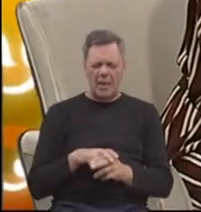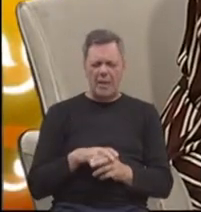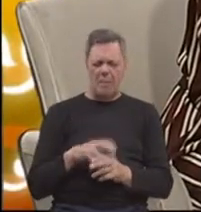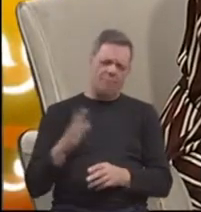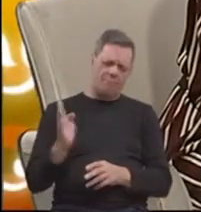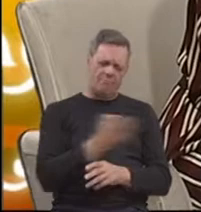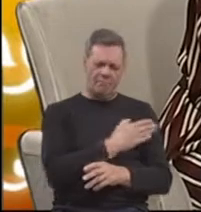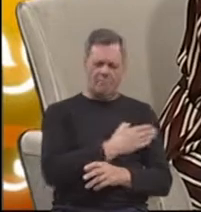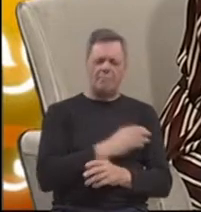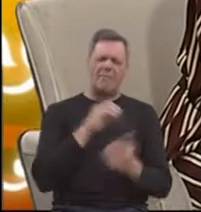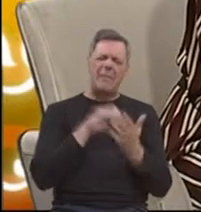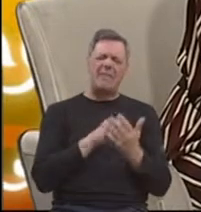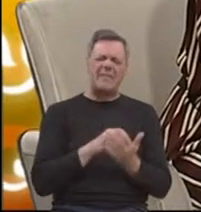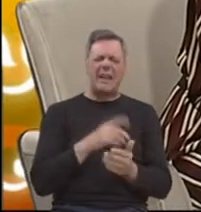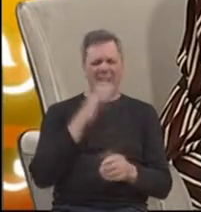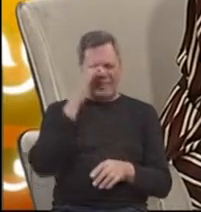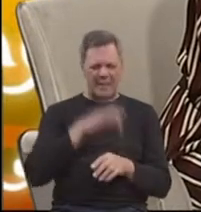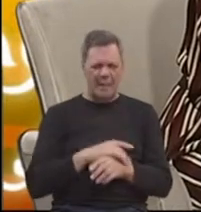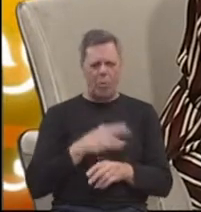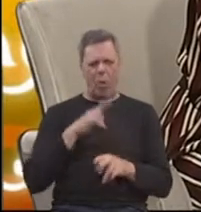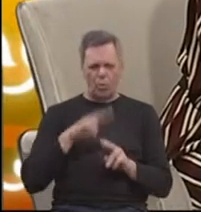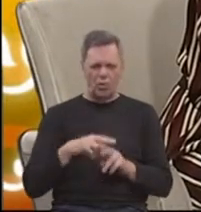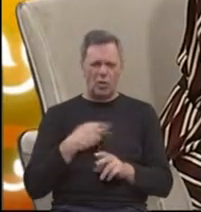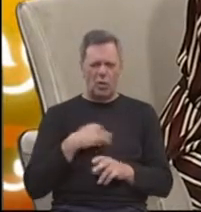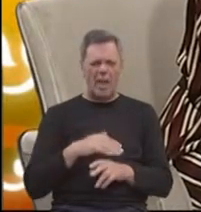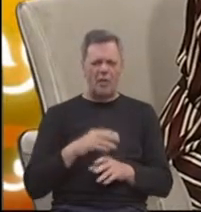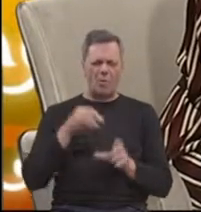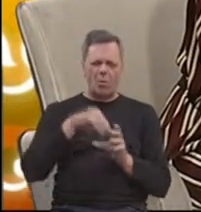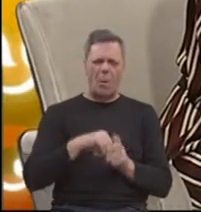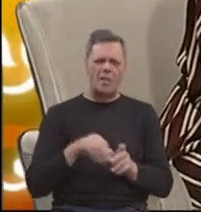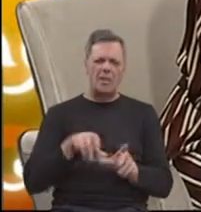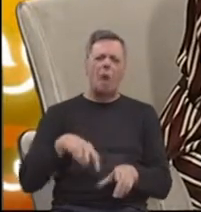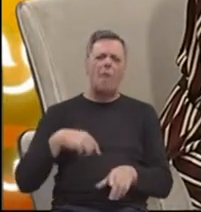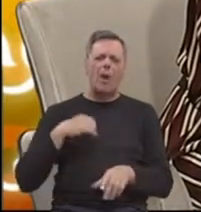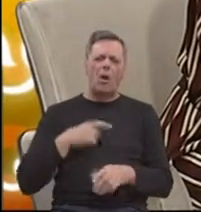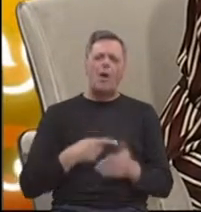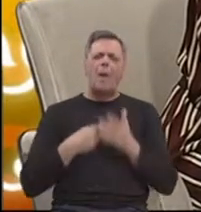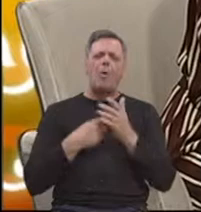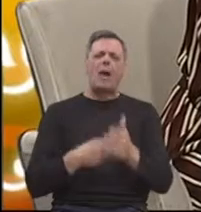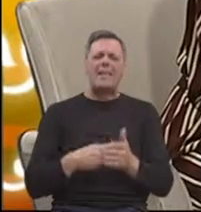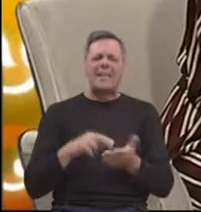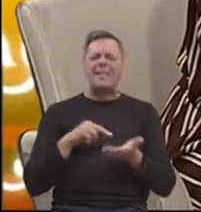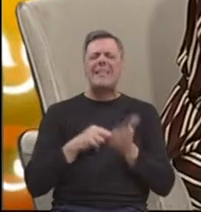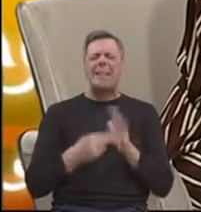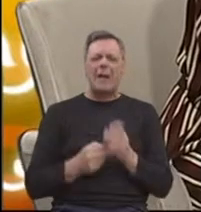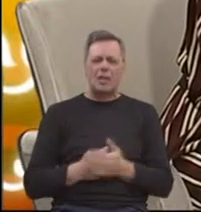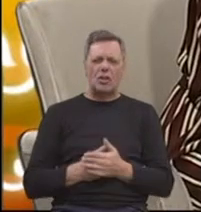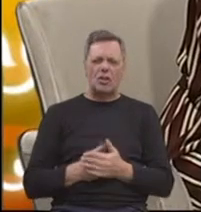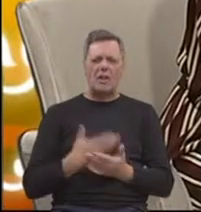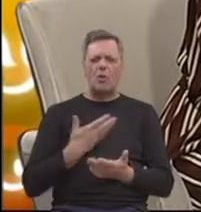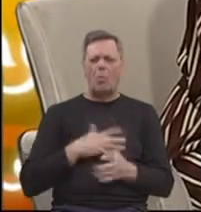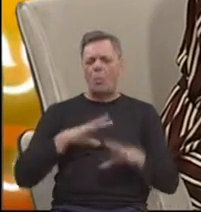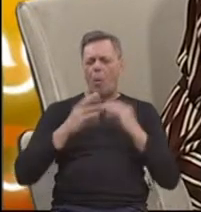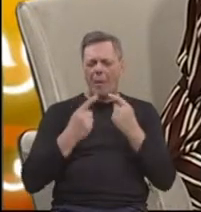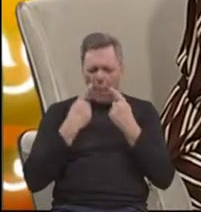tu temu. Odlučili smo je svim našim slušateljima, odnosno našim sudionicima ove godine prikazati sistematično da dobiju